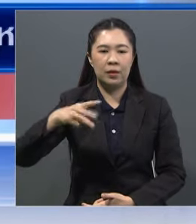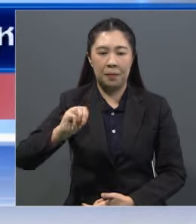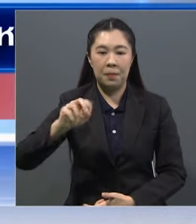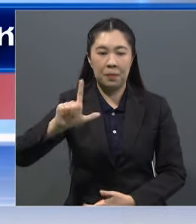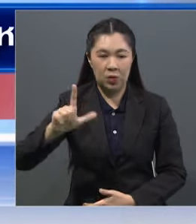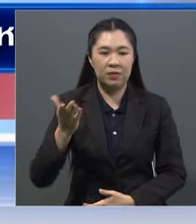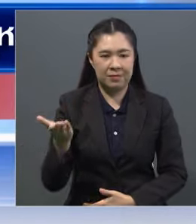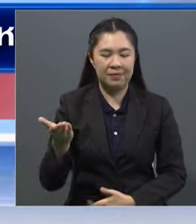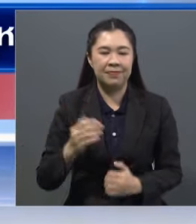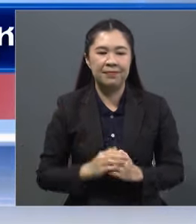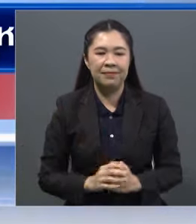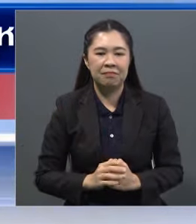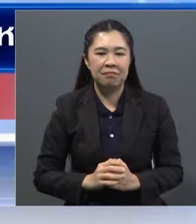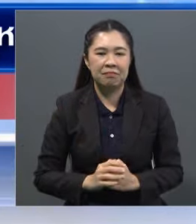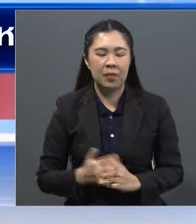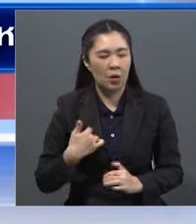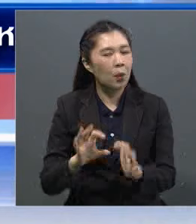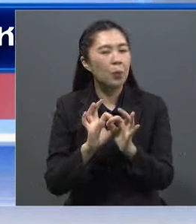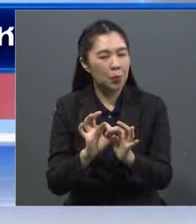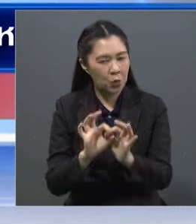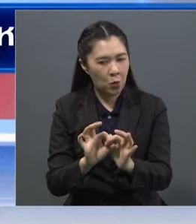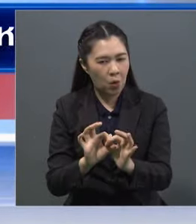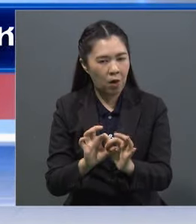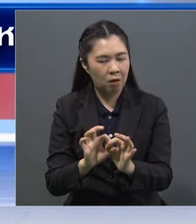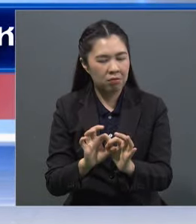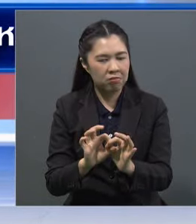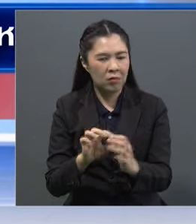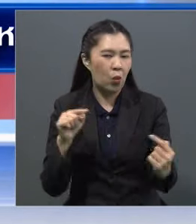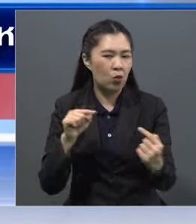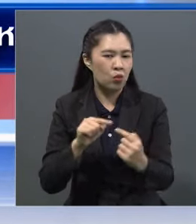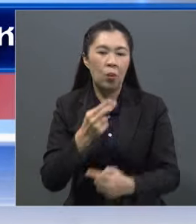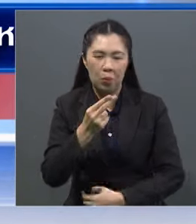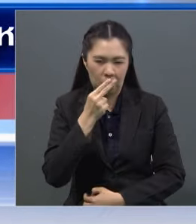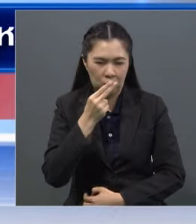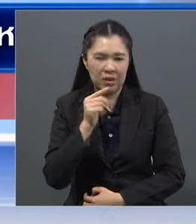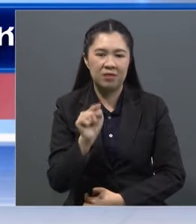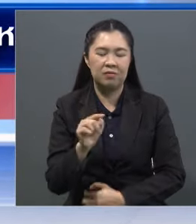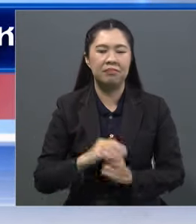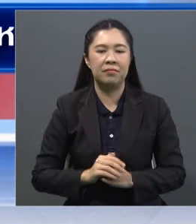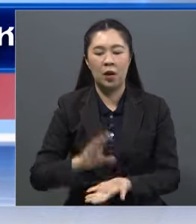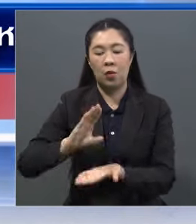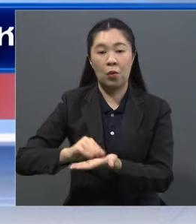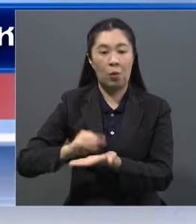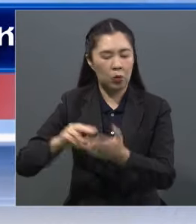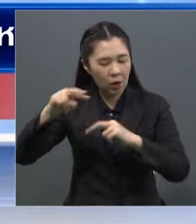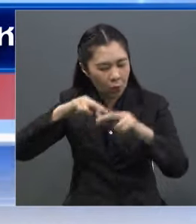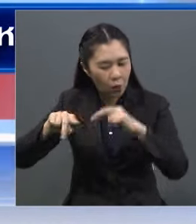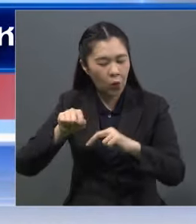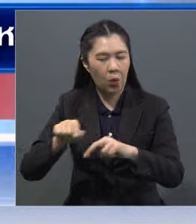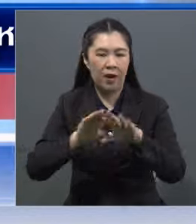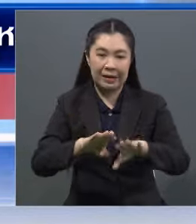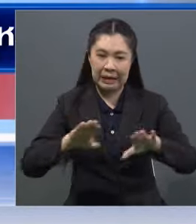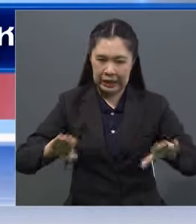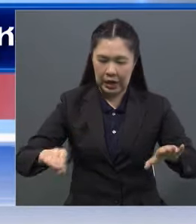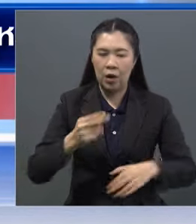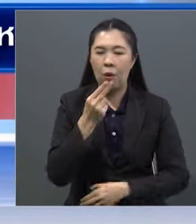อดบุหรี่ก็แสดงความเป็นห่วงเรื่องของบุหรี่ไฟฟ้านะเพราะถ้าไปดูข้อมูลก็พบว่าเด็กเนี่ยสูบบุหรี่ไฟ